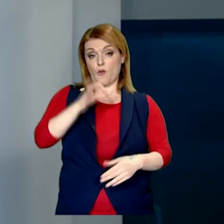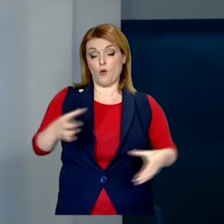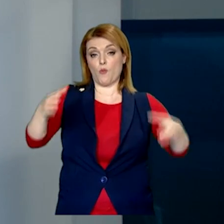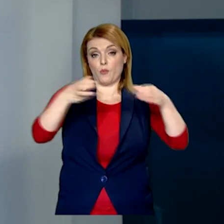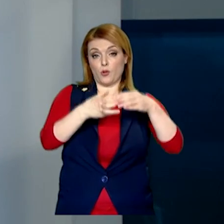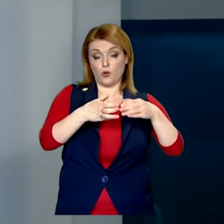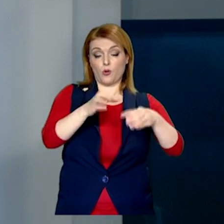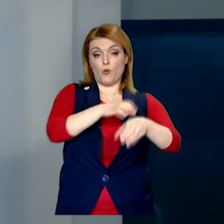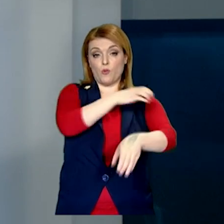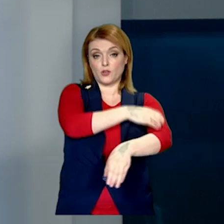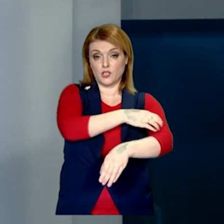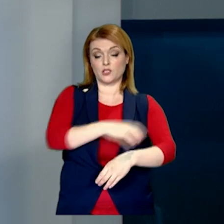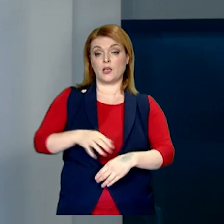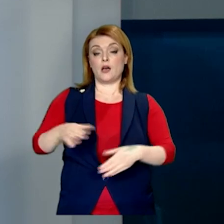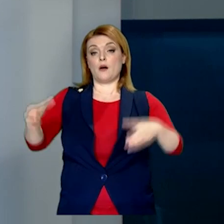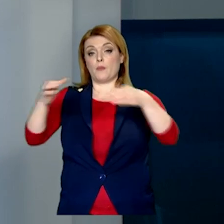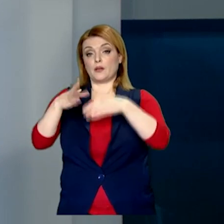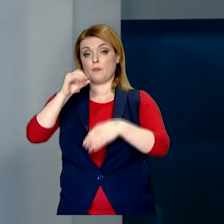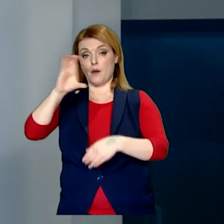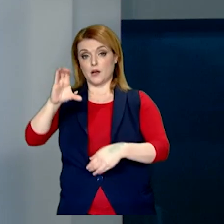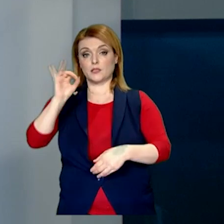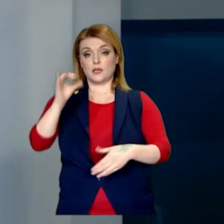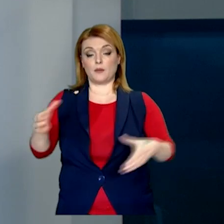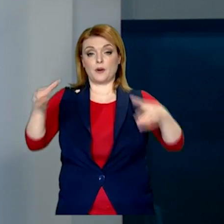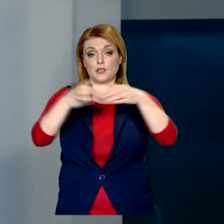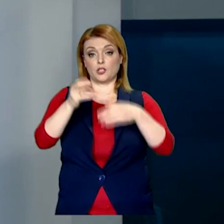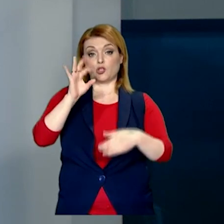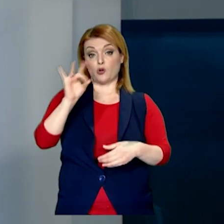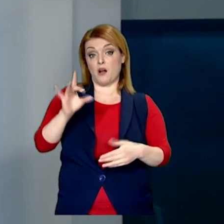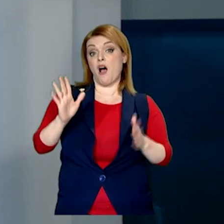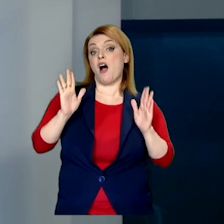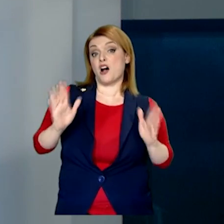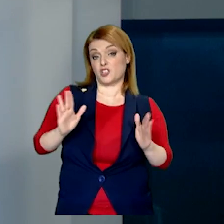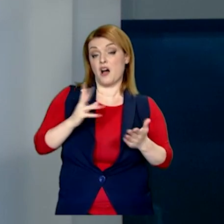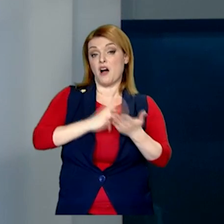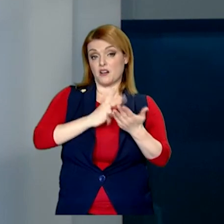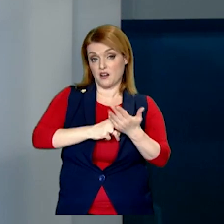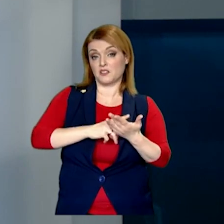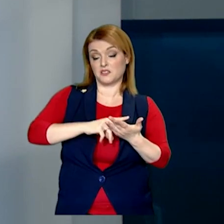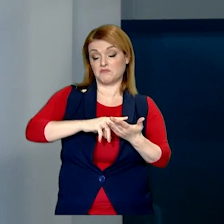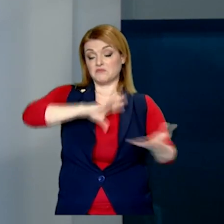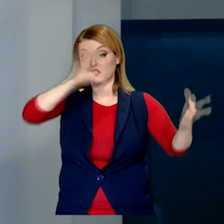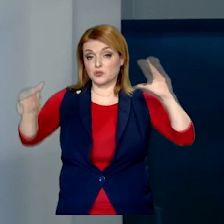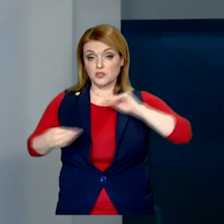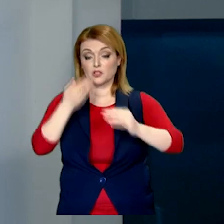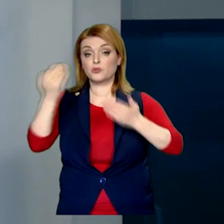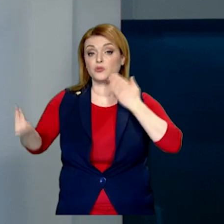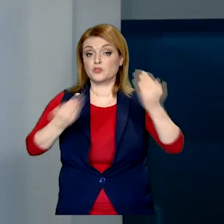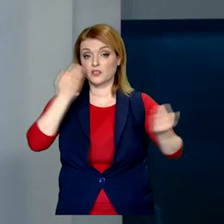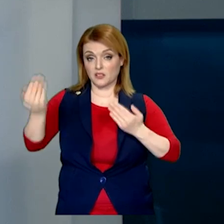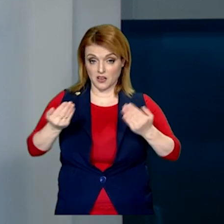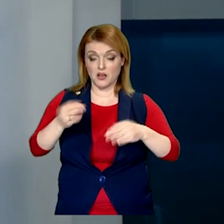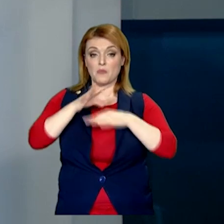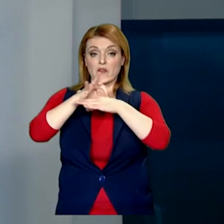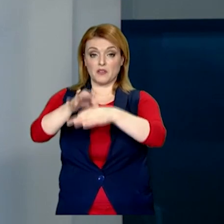și Socialiștilor, PAS și Partidul Politic Șor. Cel puțin așa arată datele unui sondaj realizat de compania CBS Research,